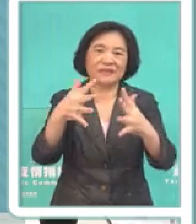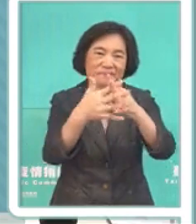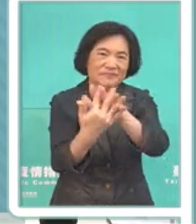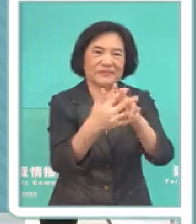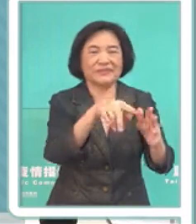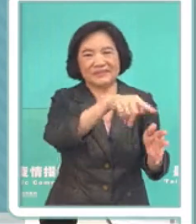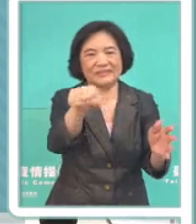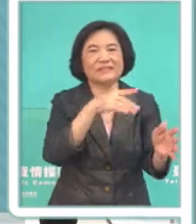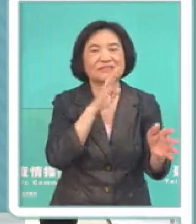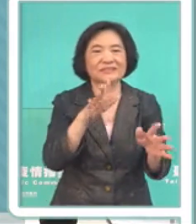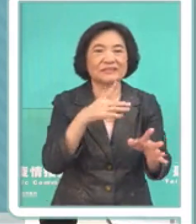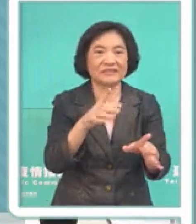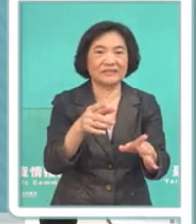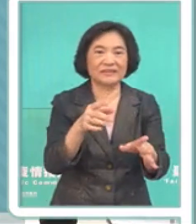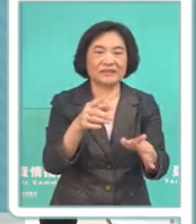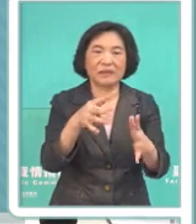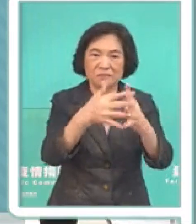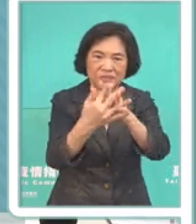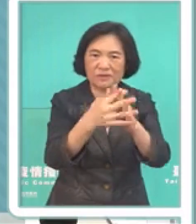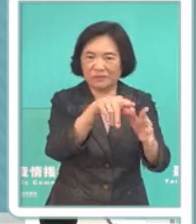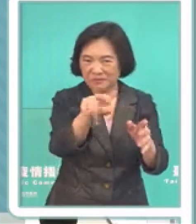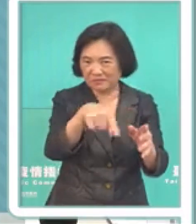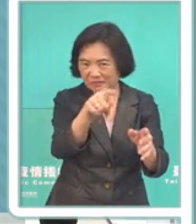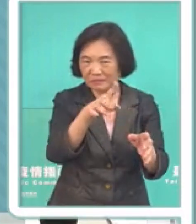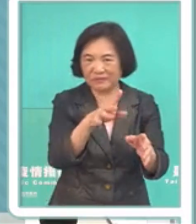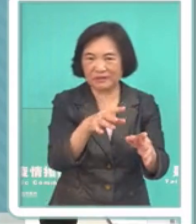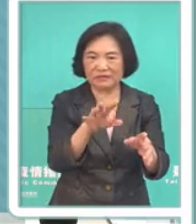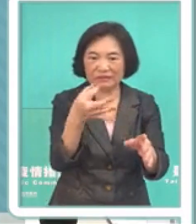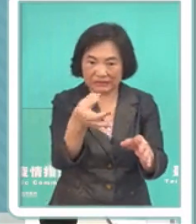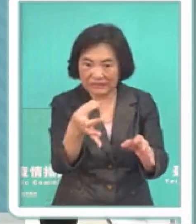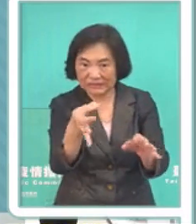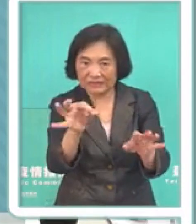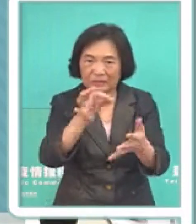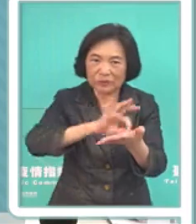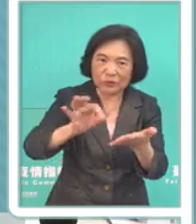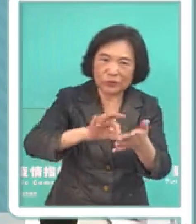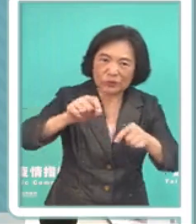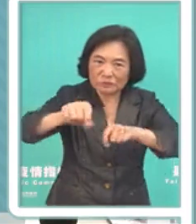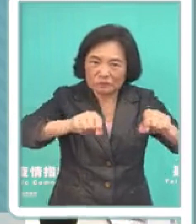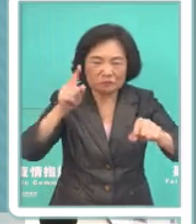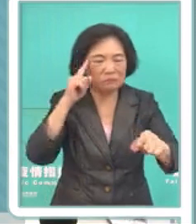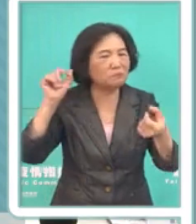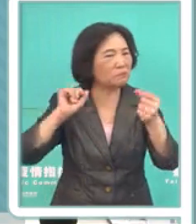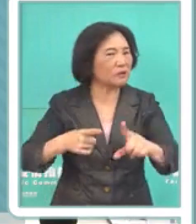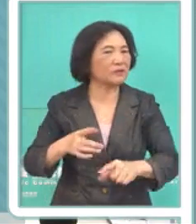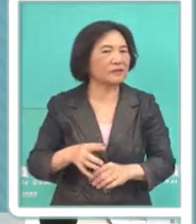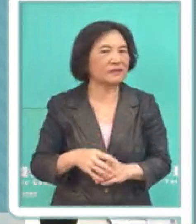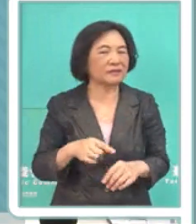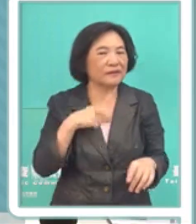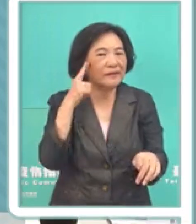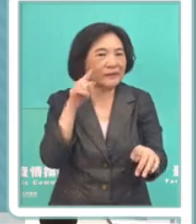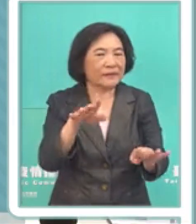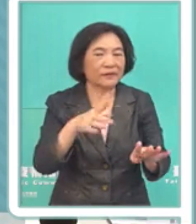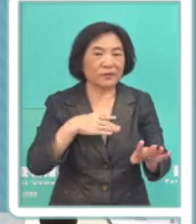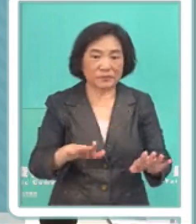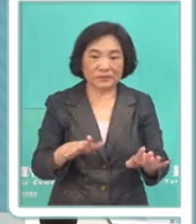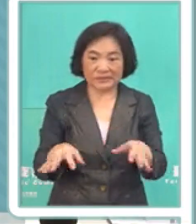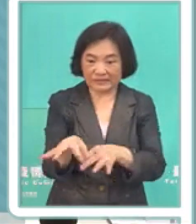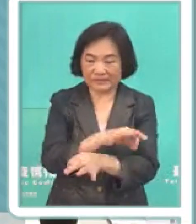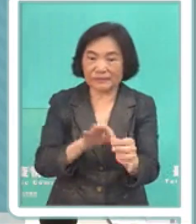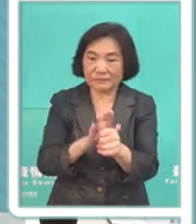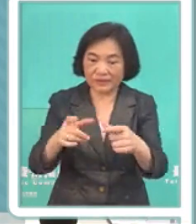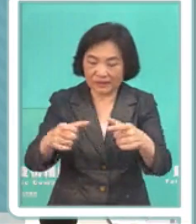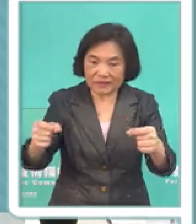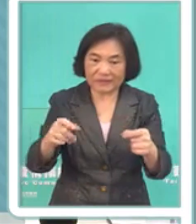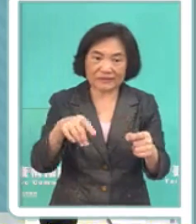通膨要说最大压力应该是来自美国的货币宽松政策，特别是那个，其实我们振兴券花的钱呢，这